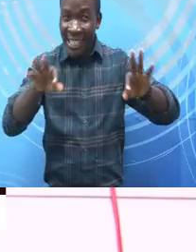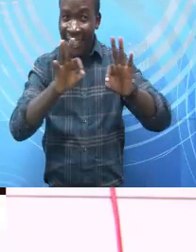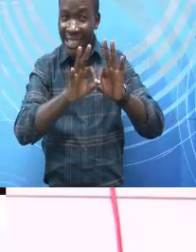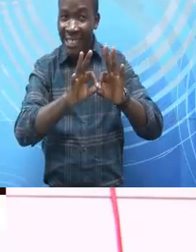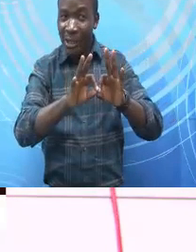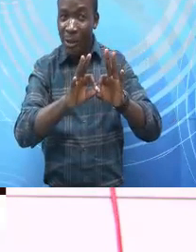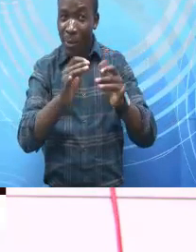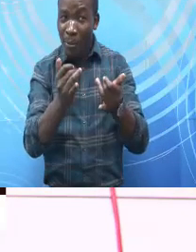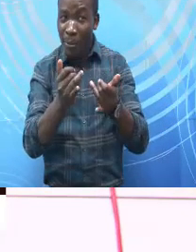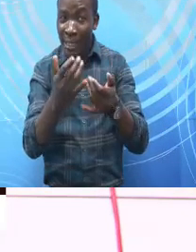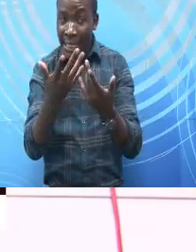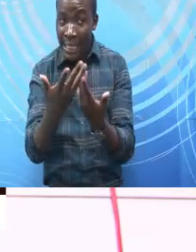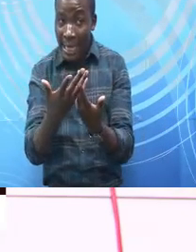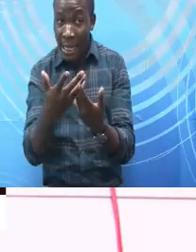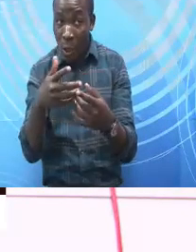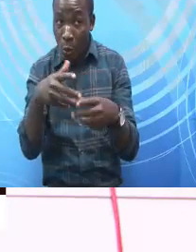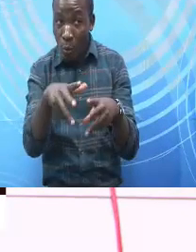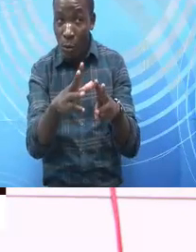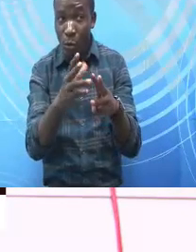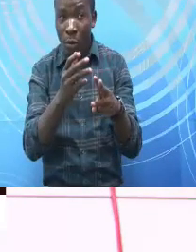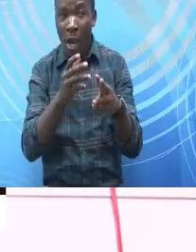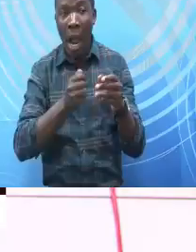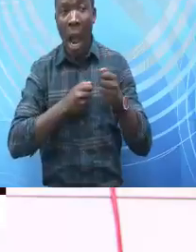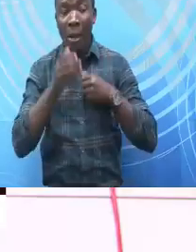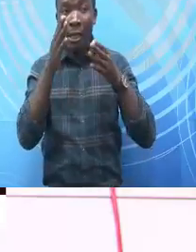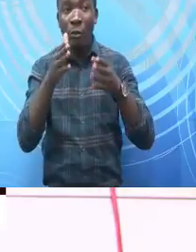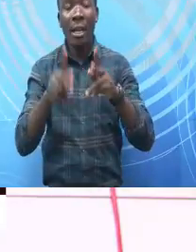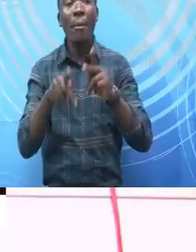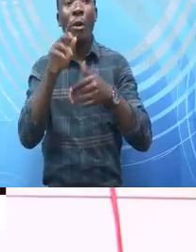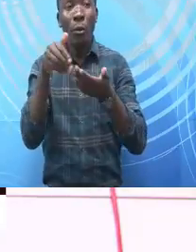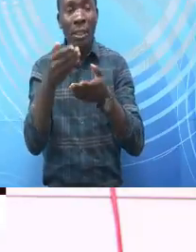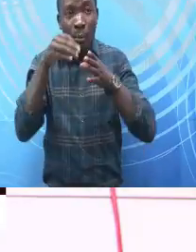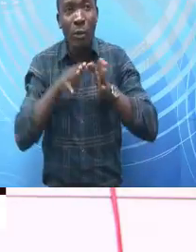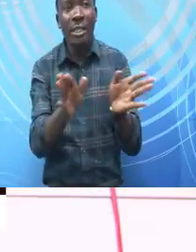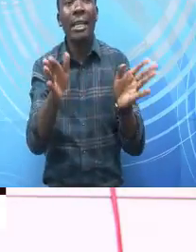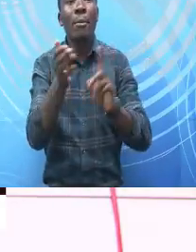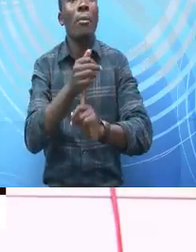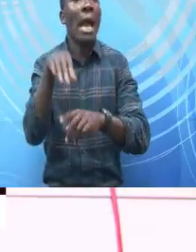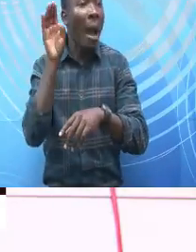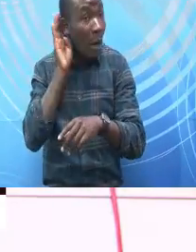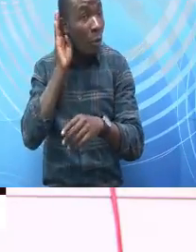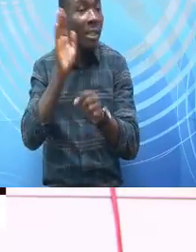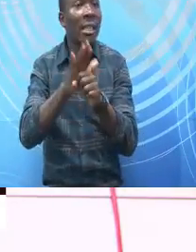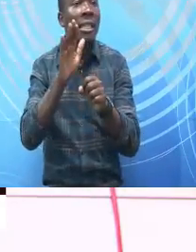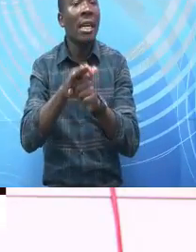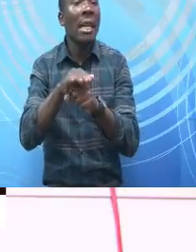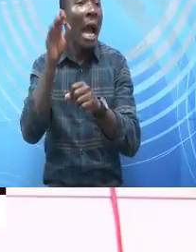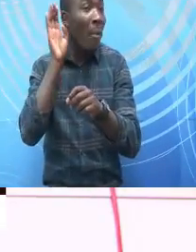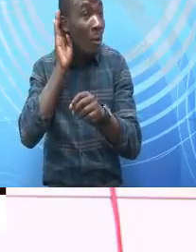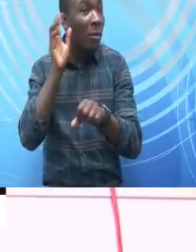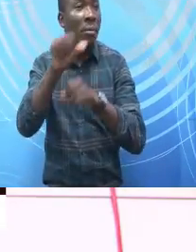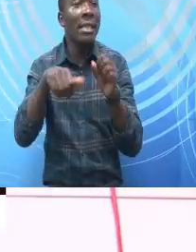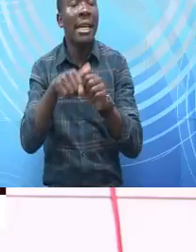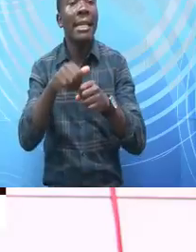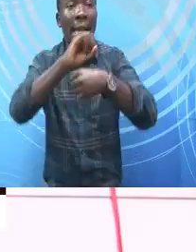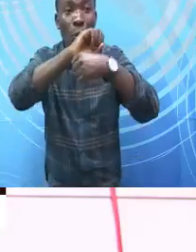munsi ijyanye n'uburyo abanyarwanda cyangwa se abantu muri rusange bamenya amakuru cyane cyane ku makuru ajyanye